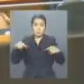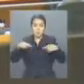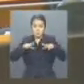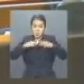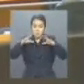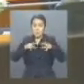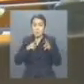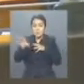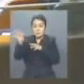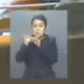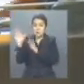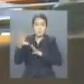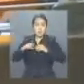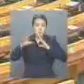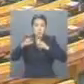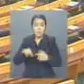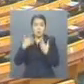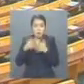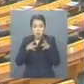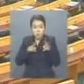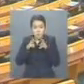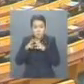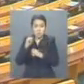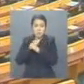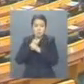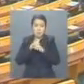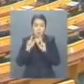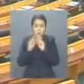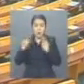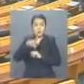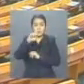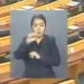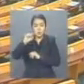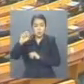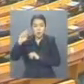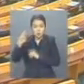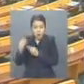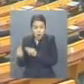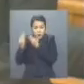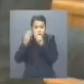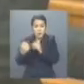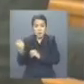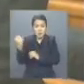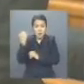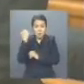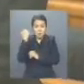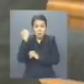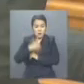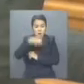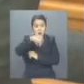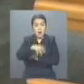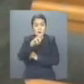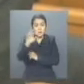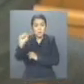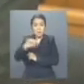และเห็นว่ากระบวนการตลอดจนรูปแบบการคัดเลือกส.ส.ร.ให้อำนาจรัฐสภาเป็นการเปิดช่องให้สามารถบล็อกโหวตเสียงข้างมาก